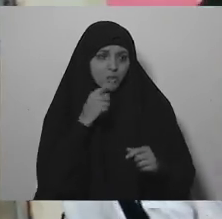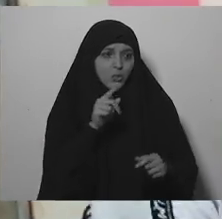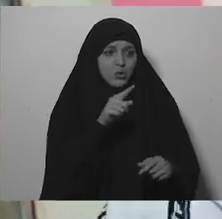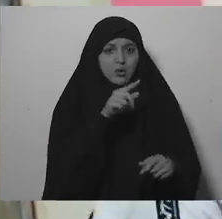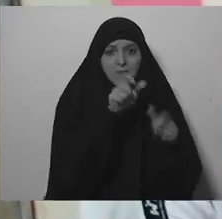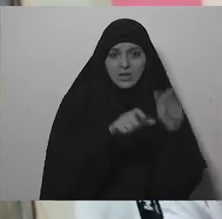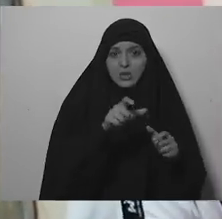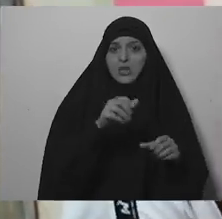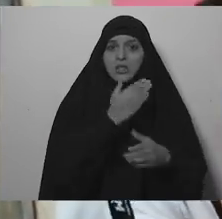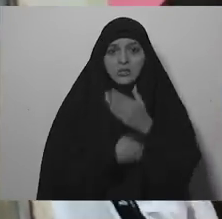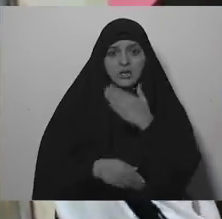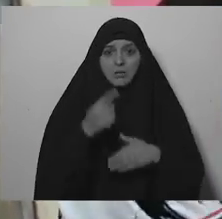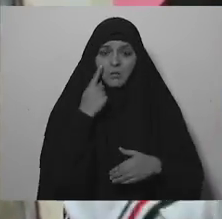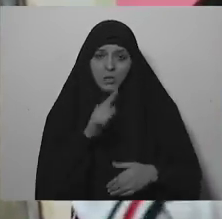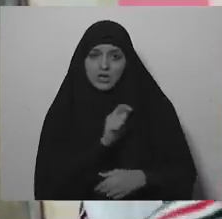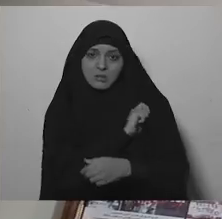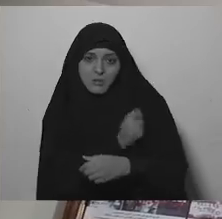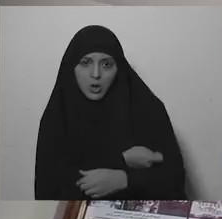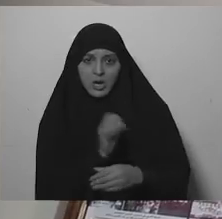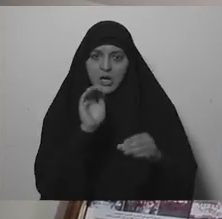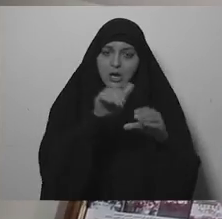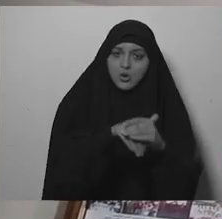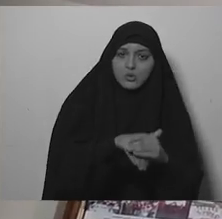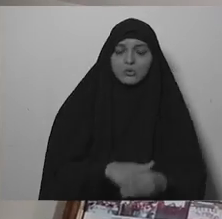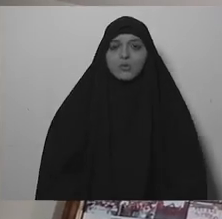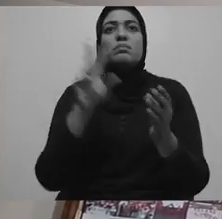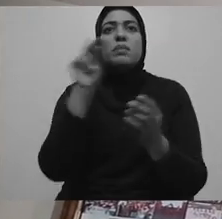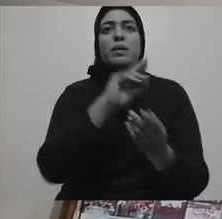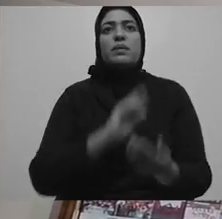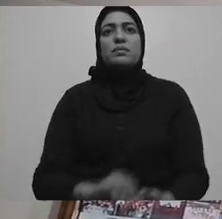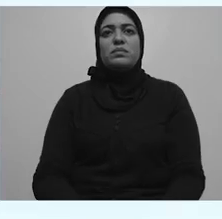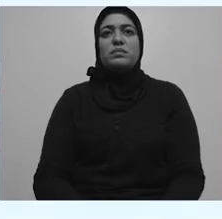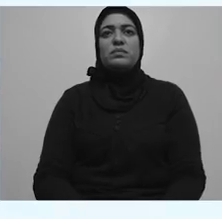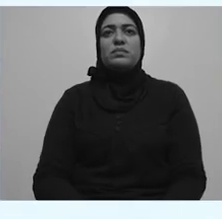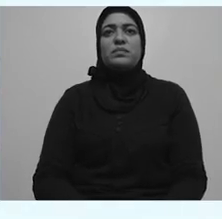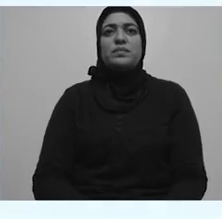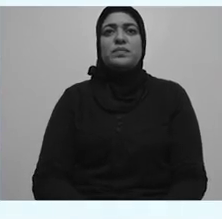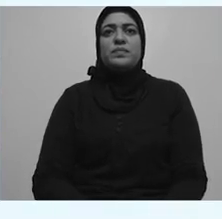à travers le sport, à travers l'intégration de l'inclusion des personnes à travers le sport.